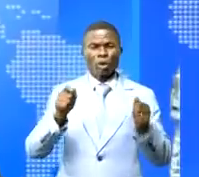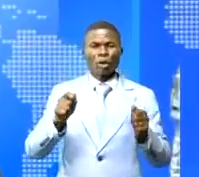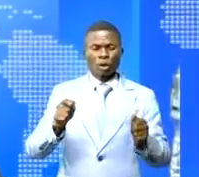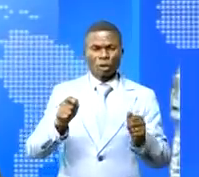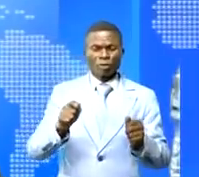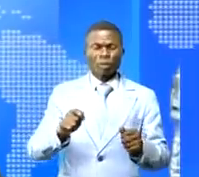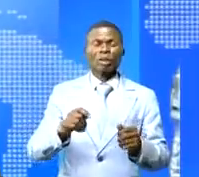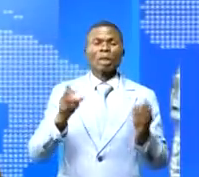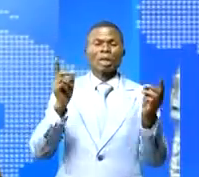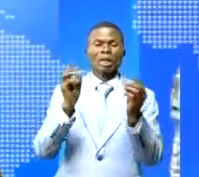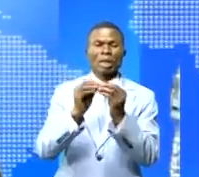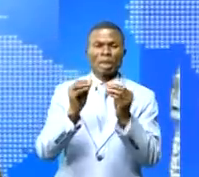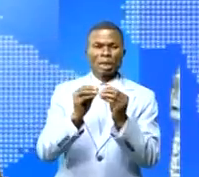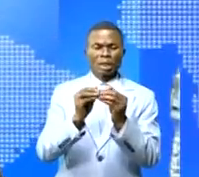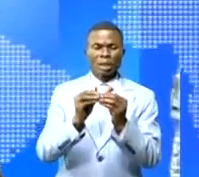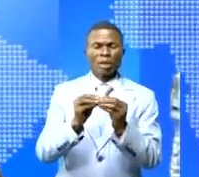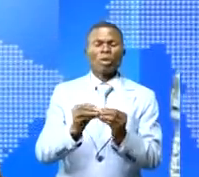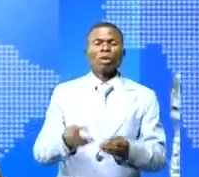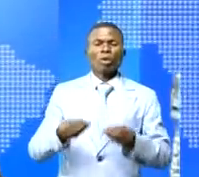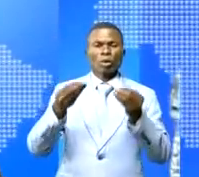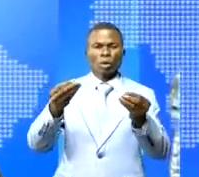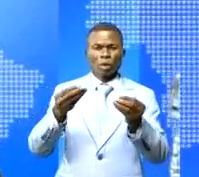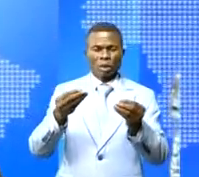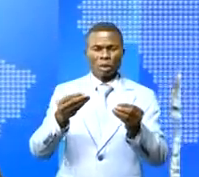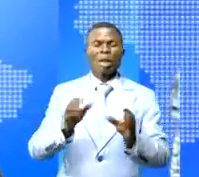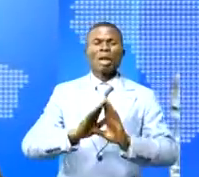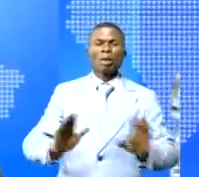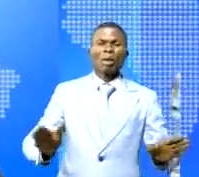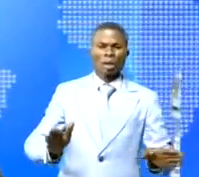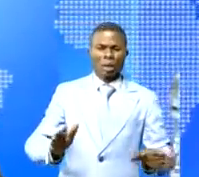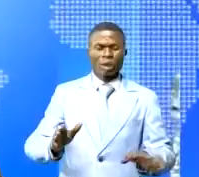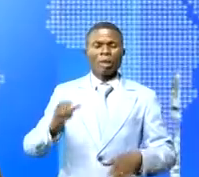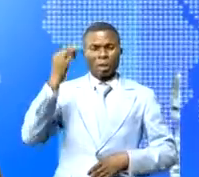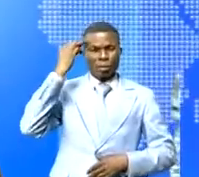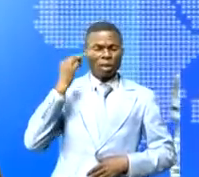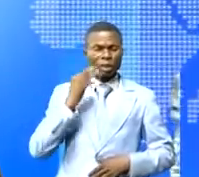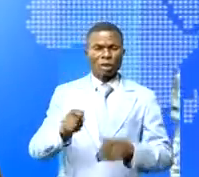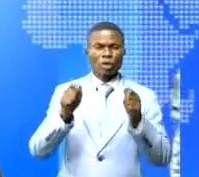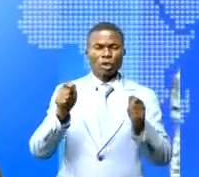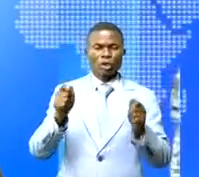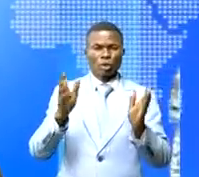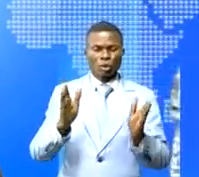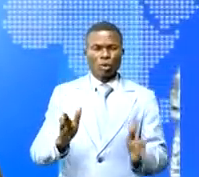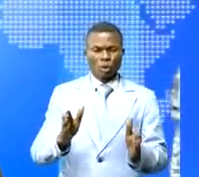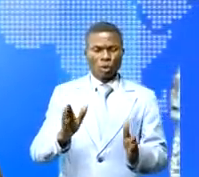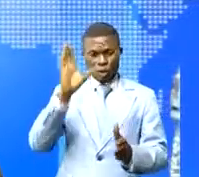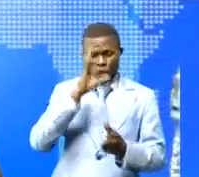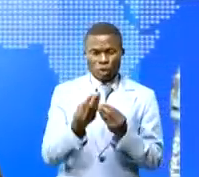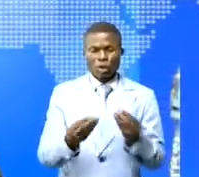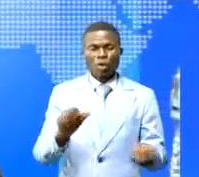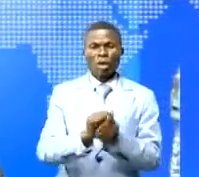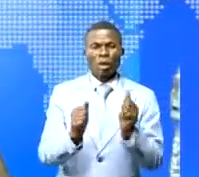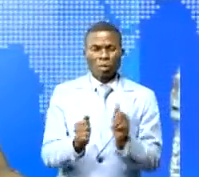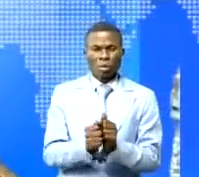d'un point de presse et s'est dit confiant quant à la capacité du nouveau patron de médias de relever le défi